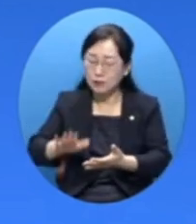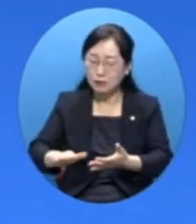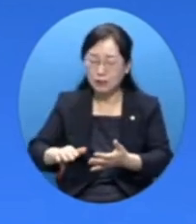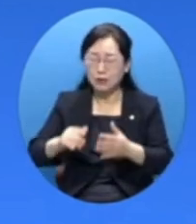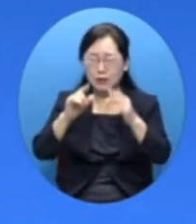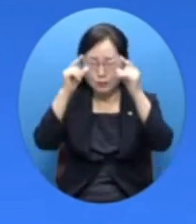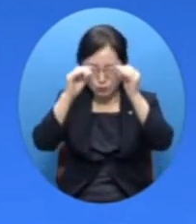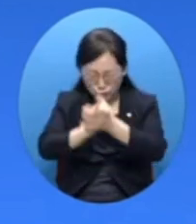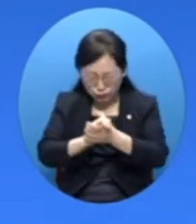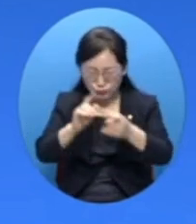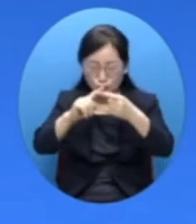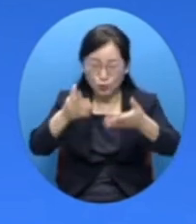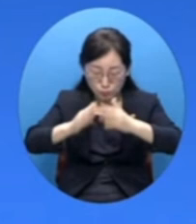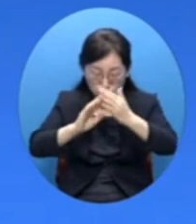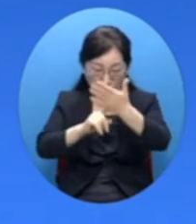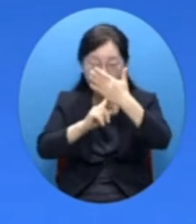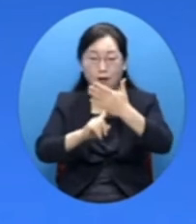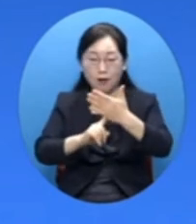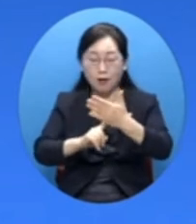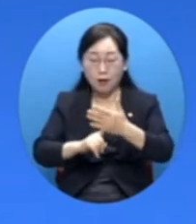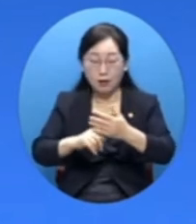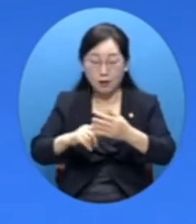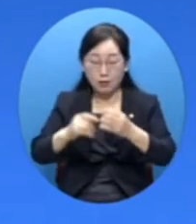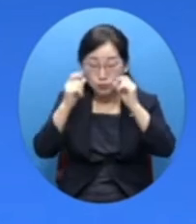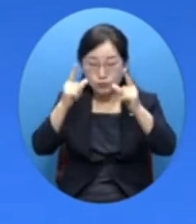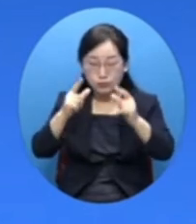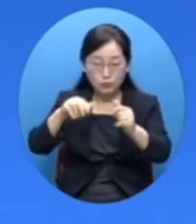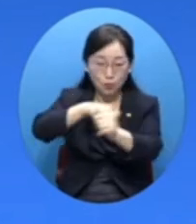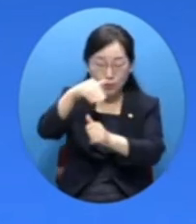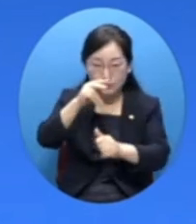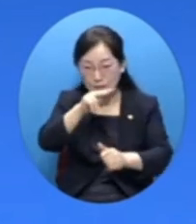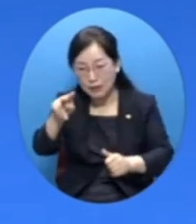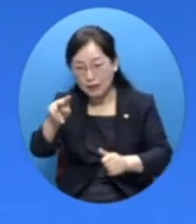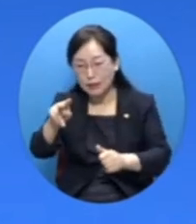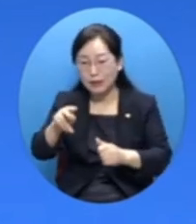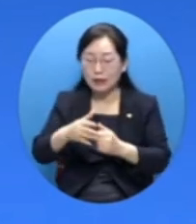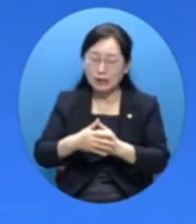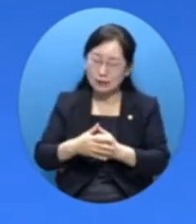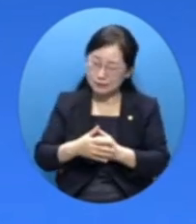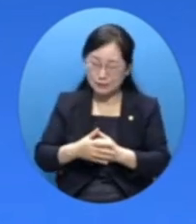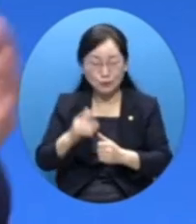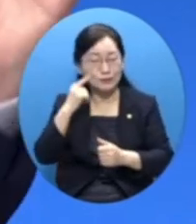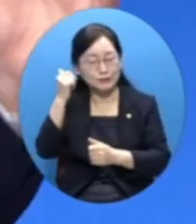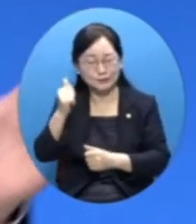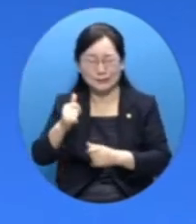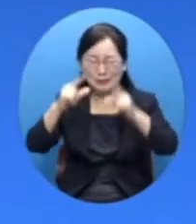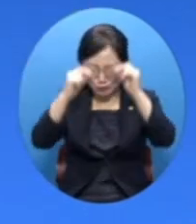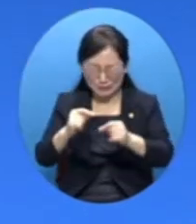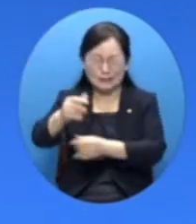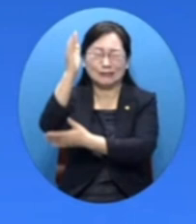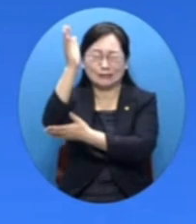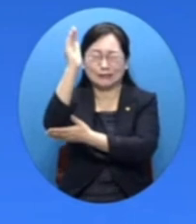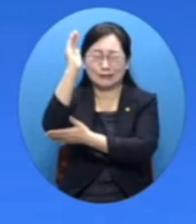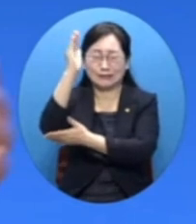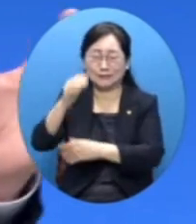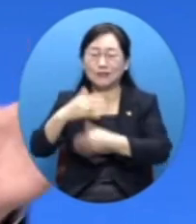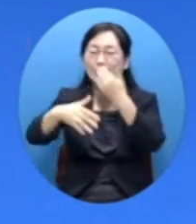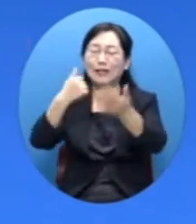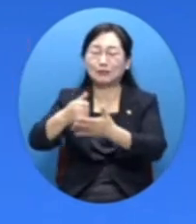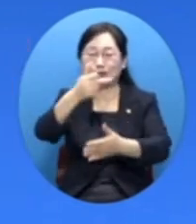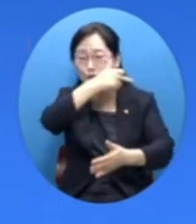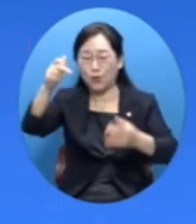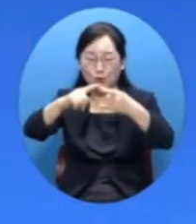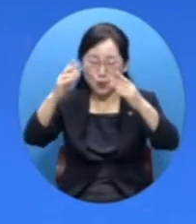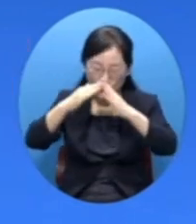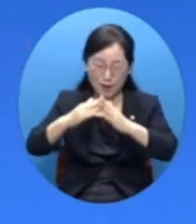보이고 눈을 뜨면 절망의 현실이 보였습니다 그래서 저는 설교할 때 눈을 주로 감고 설교를 했습니다 하나님께서 교회 큰 교회를 쉬고 사람들이